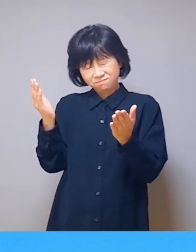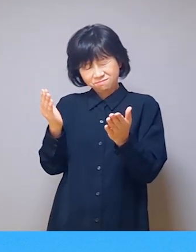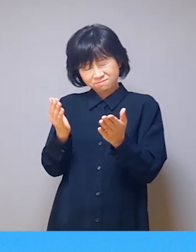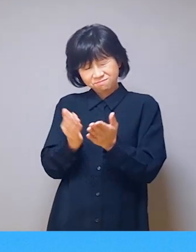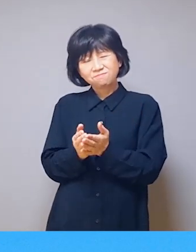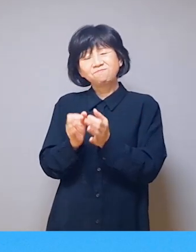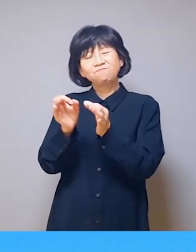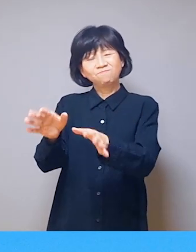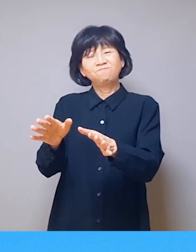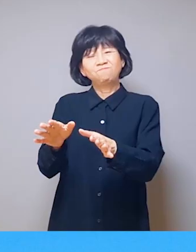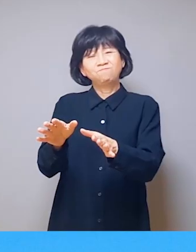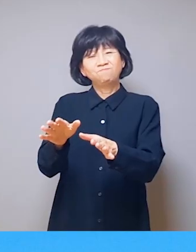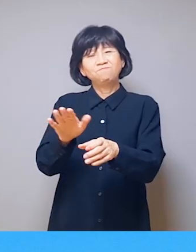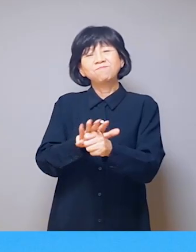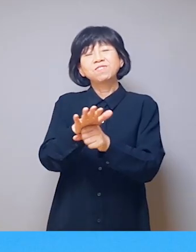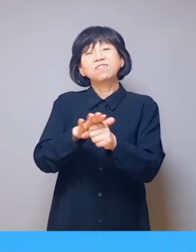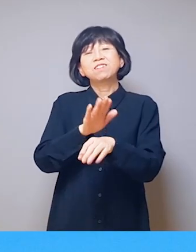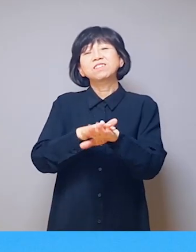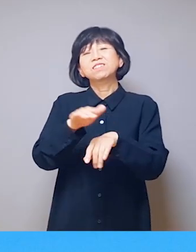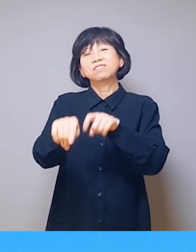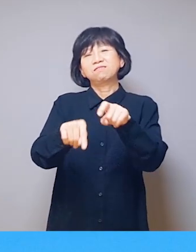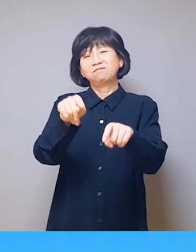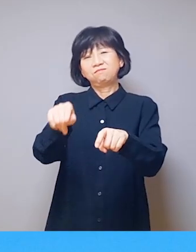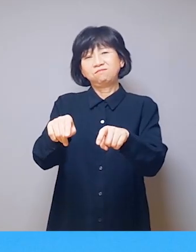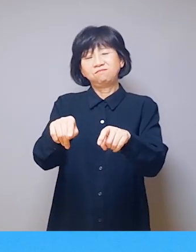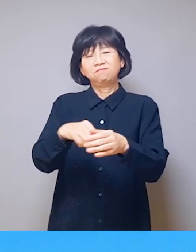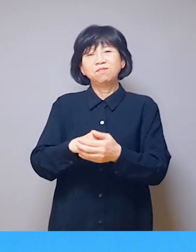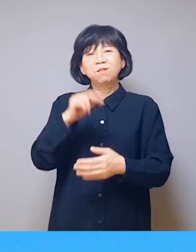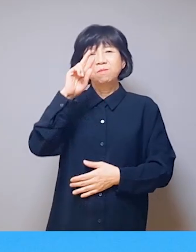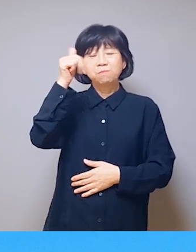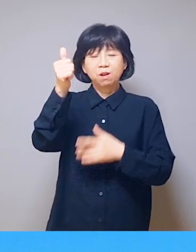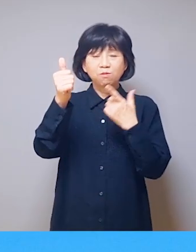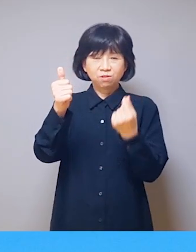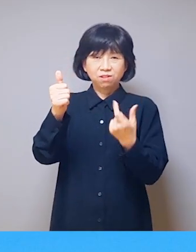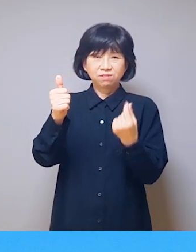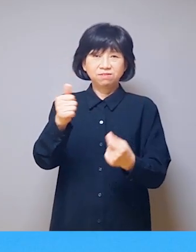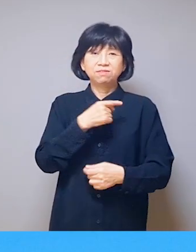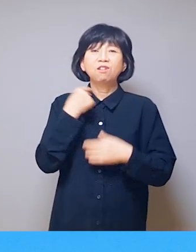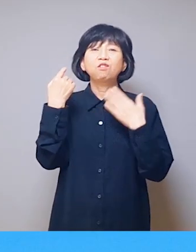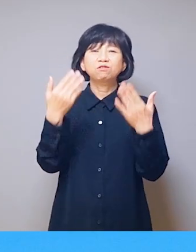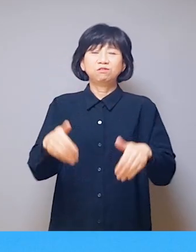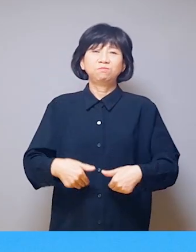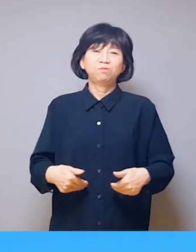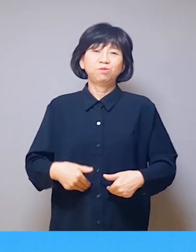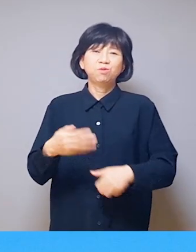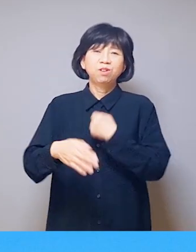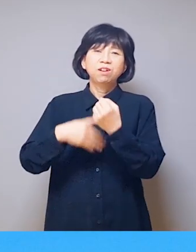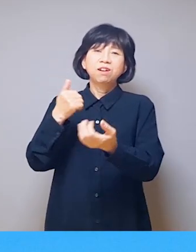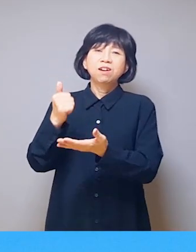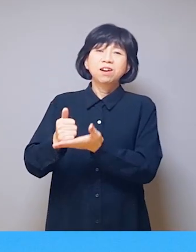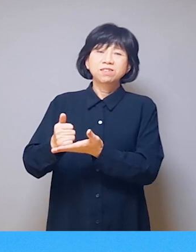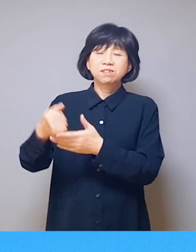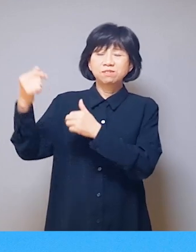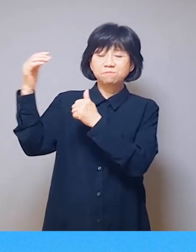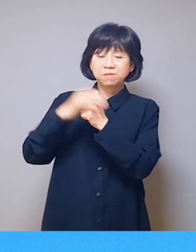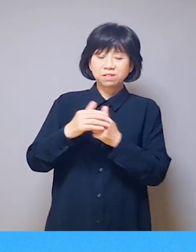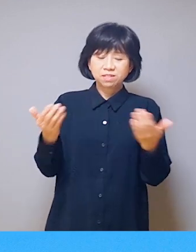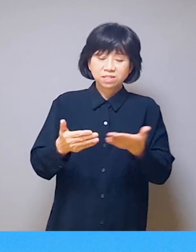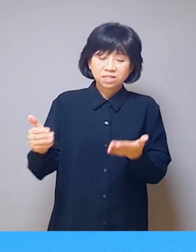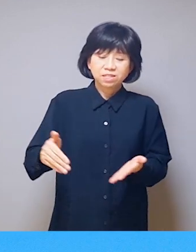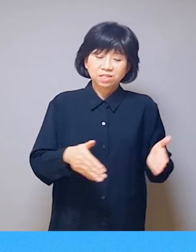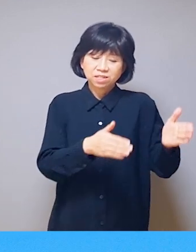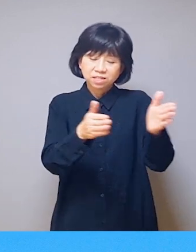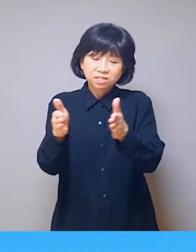사랑의 실천이기도 했습니다. 성도 여러분, 오늘날에도 바울과 같은 헌신이 필요합니다. 하나님이 주신 그 길을 걷기 위해서 우리는